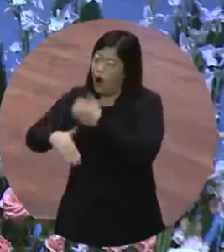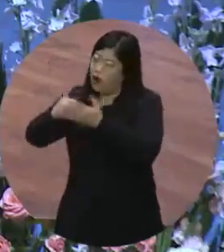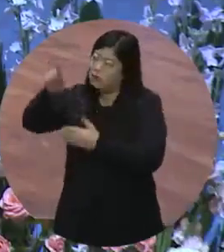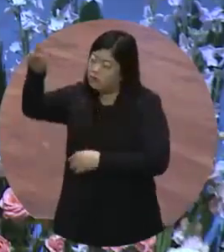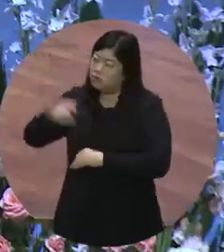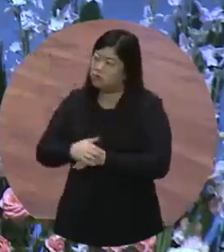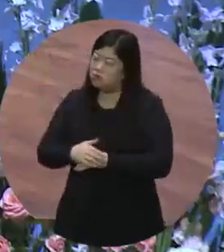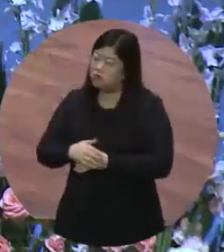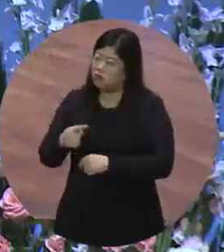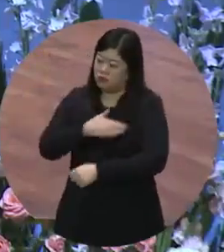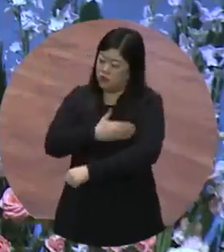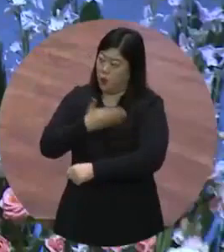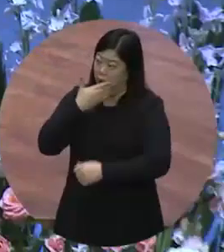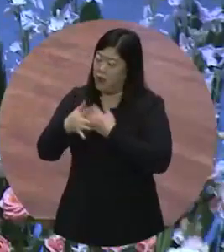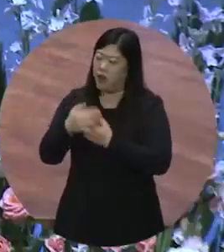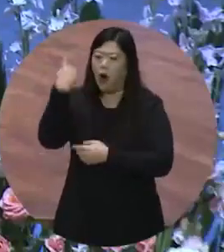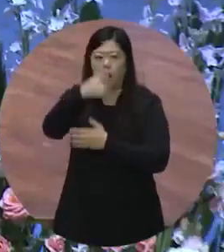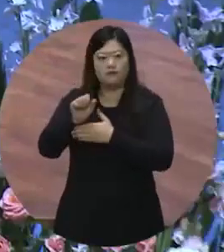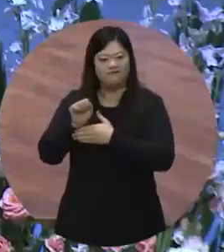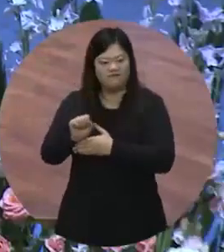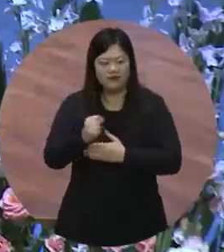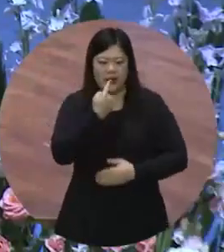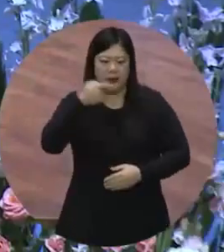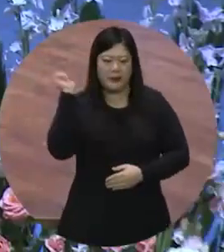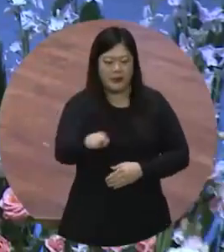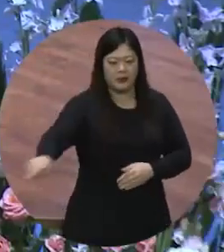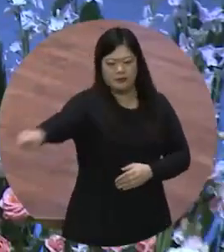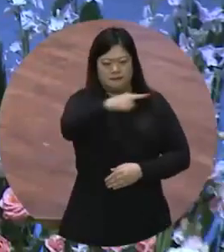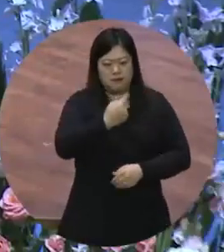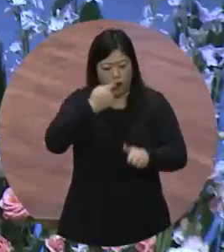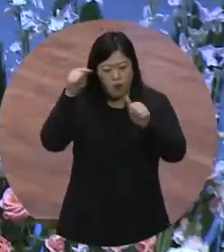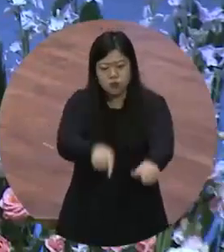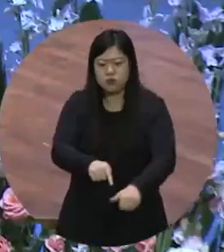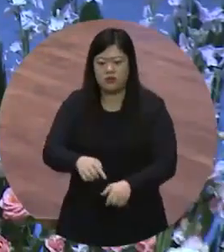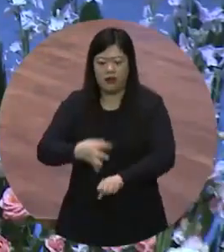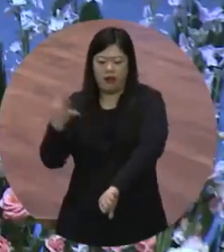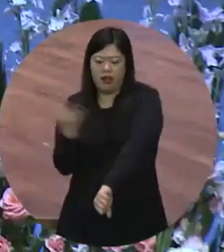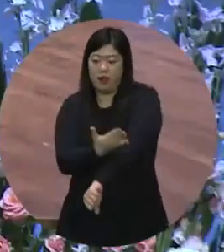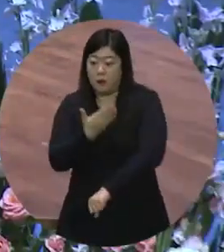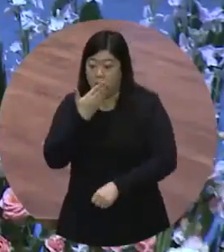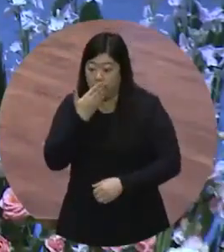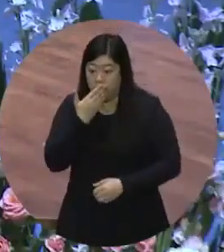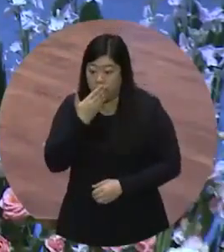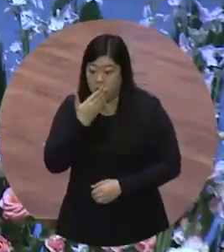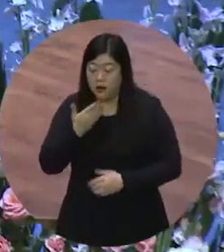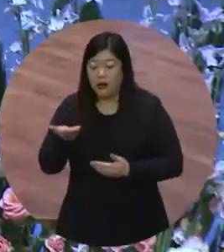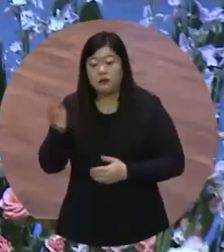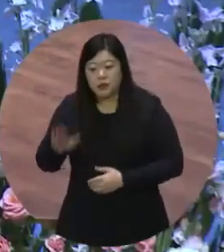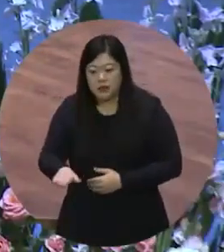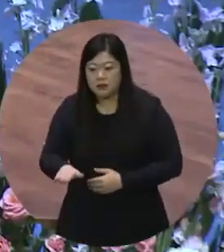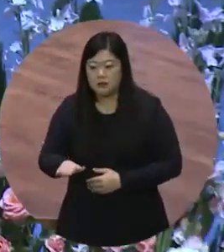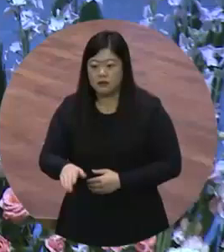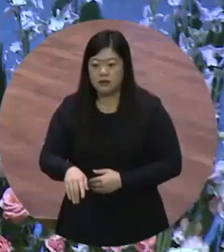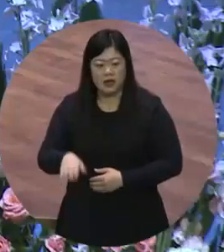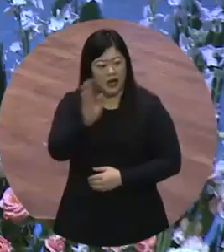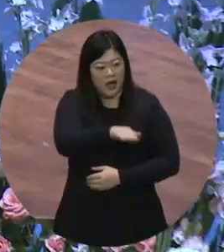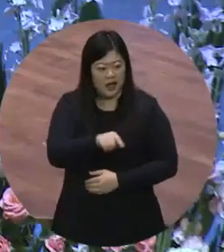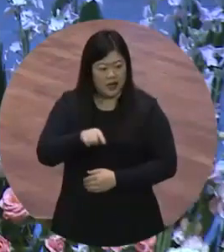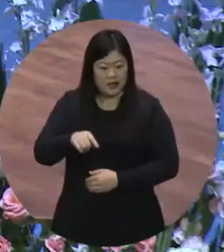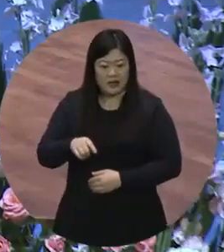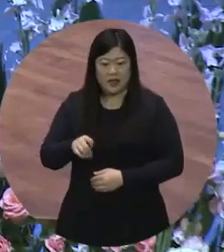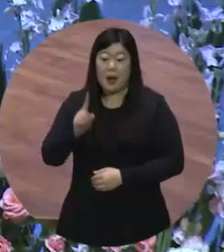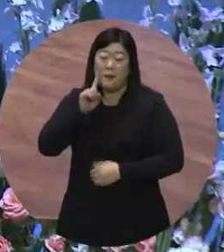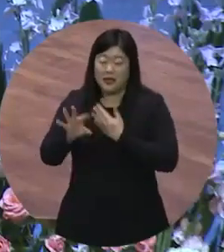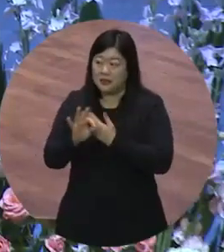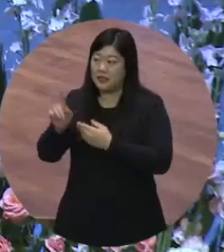열어버리고 지옥문 확 열어가지고 예수 믿으면 저 천국 가고 얼마나 멋있냐 아름답냐 예수 안 믿으면 저 무서운 지옥 간다